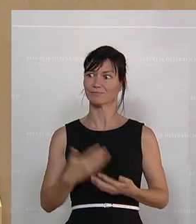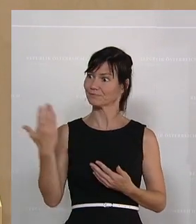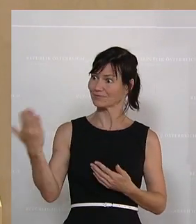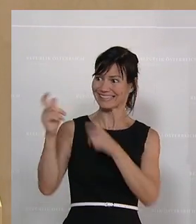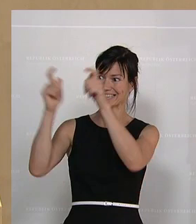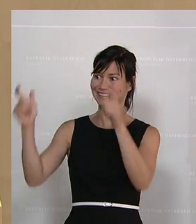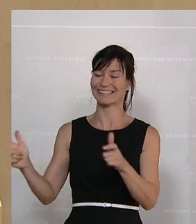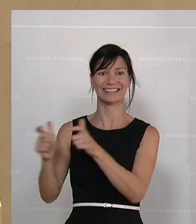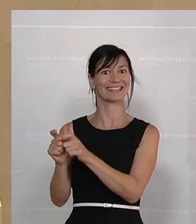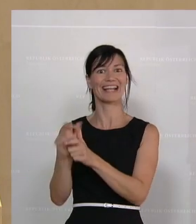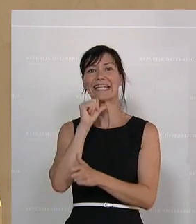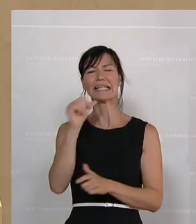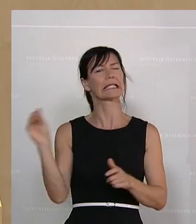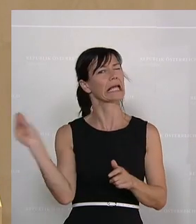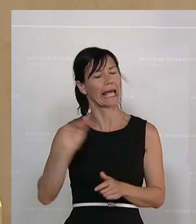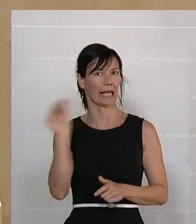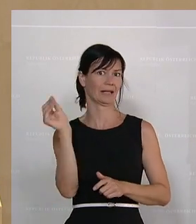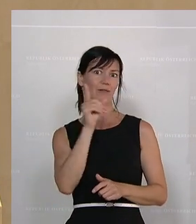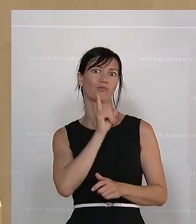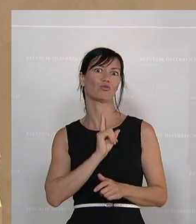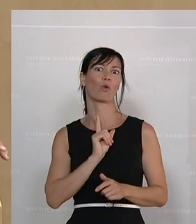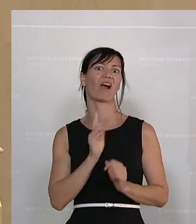als echte wirkung